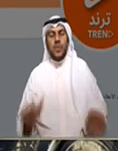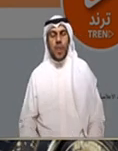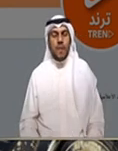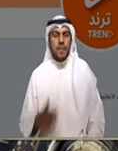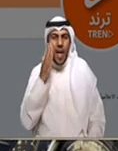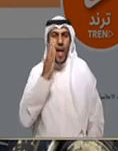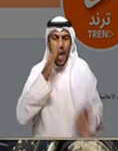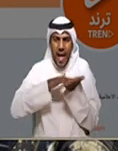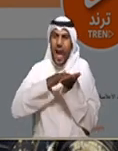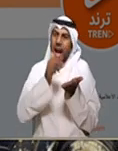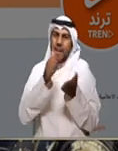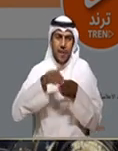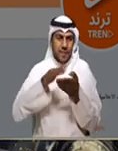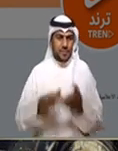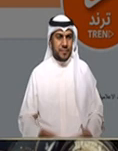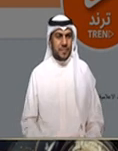يعانون من الحساسية مثلي.